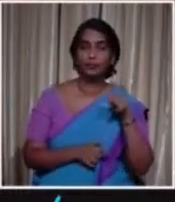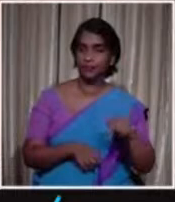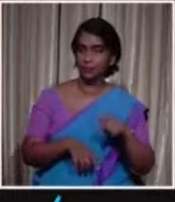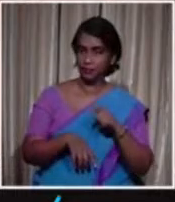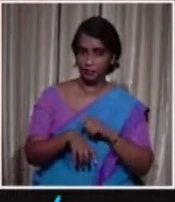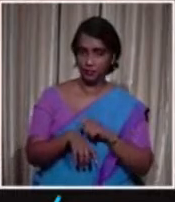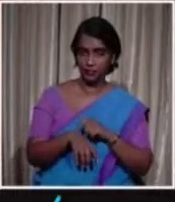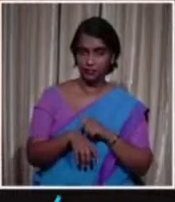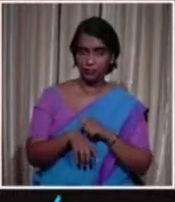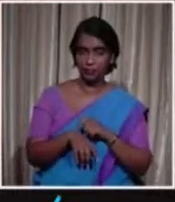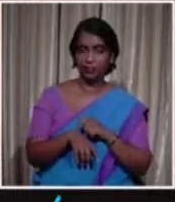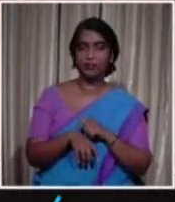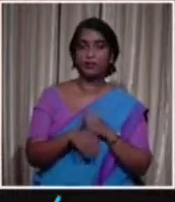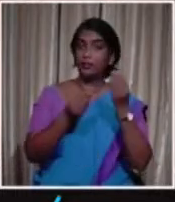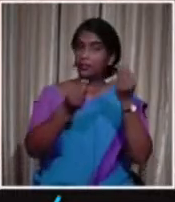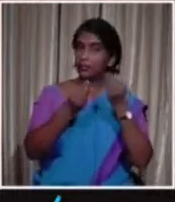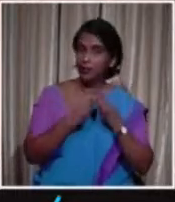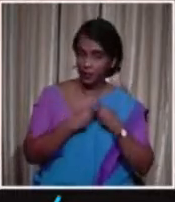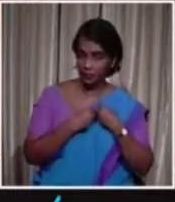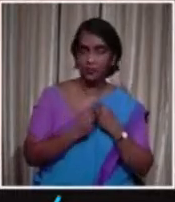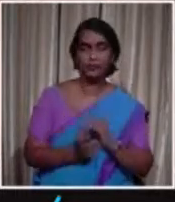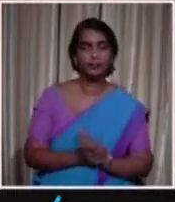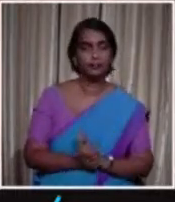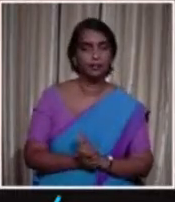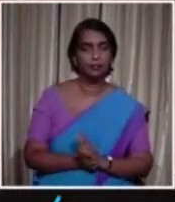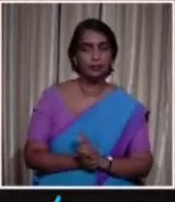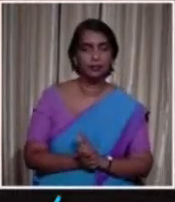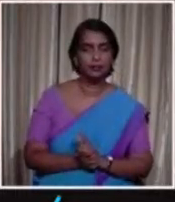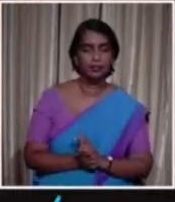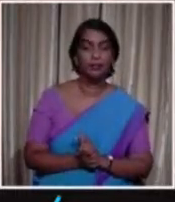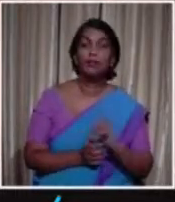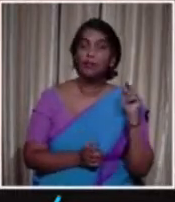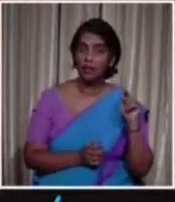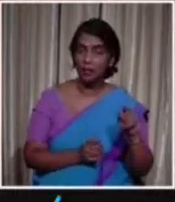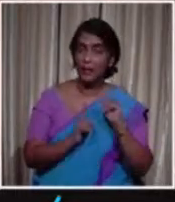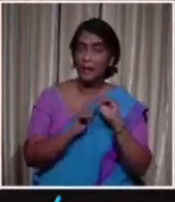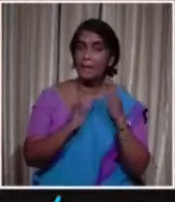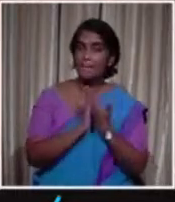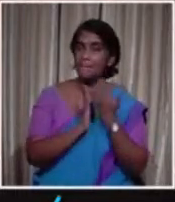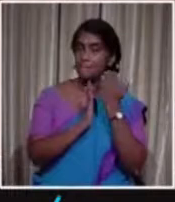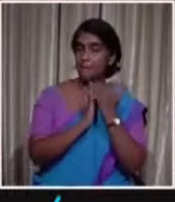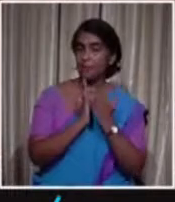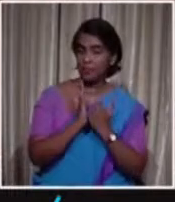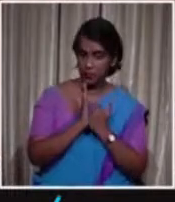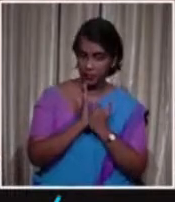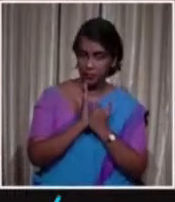अवस्थाव लबादीम पिलिबंदव एतुमागे प्रतिपत्ति प्रकाशन